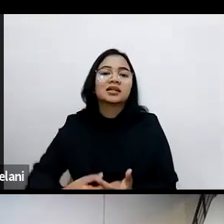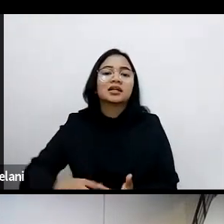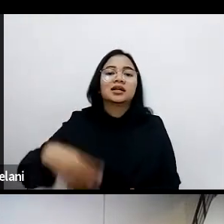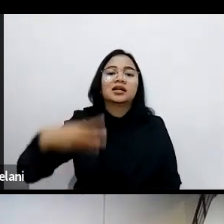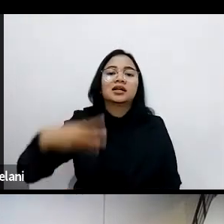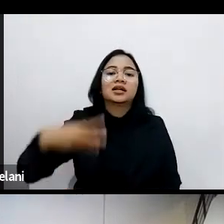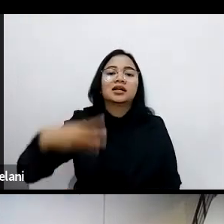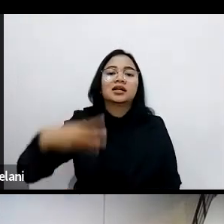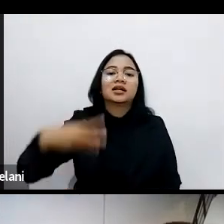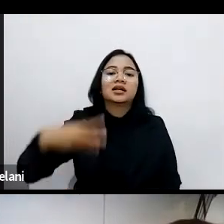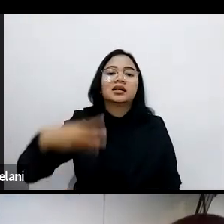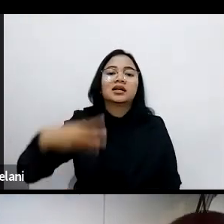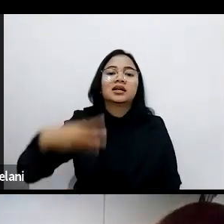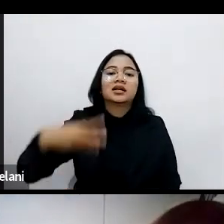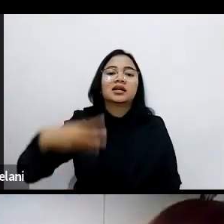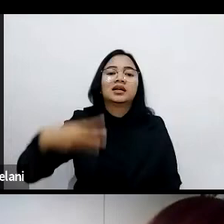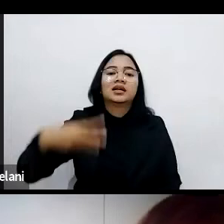Diana.